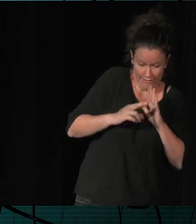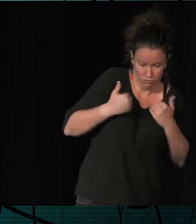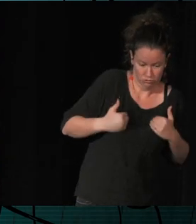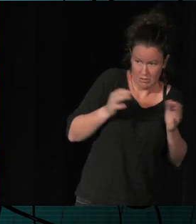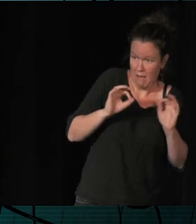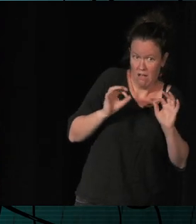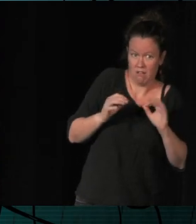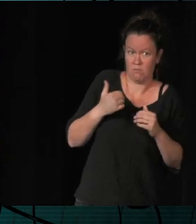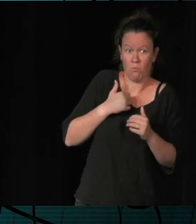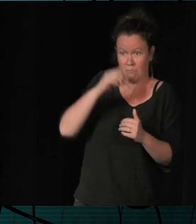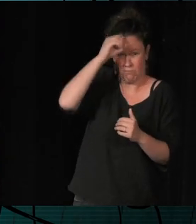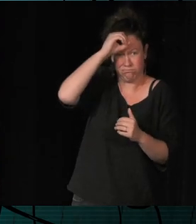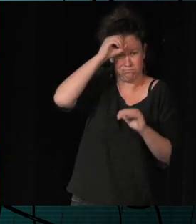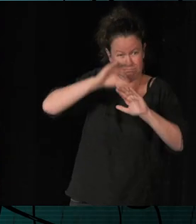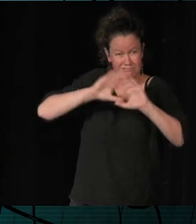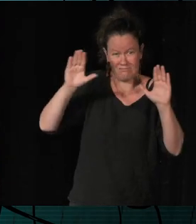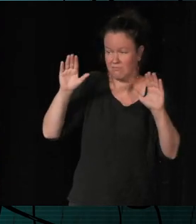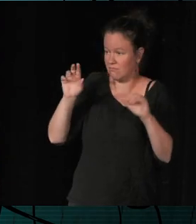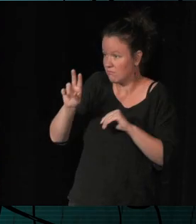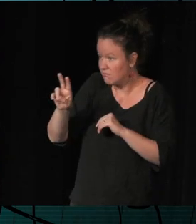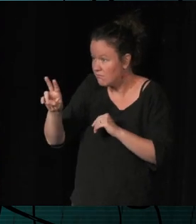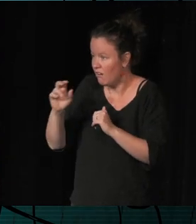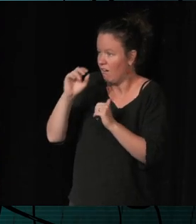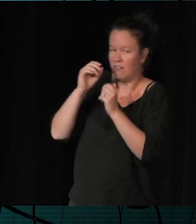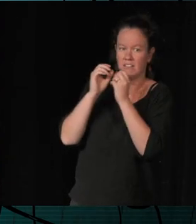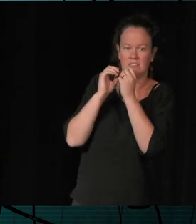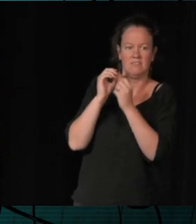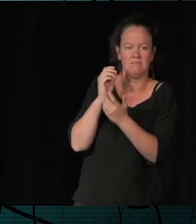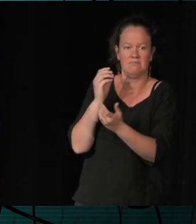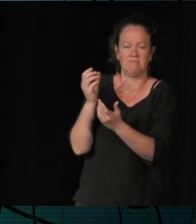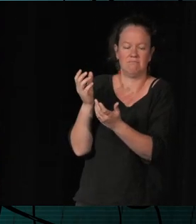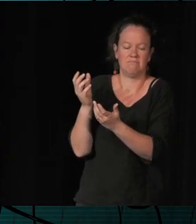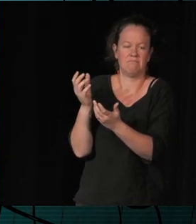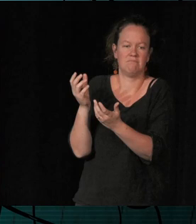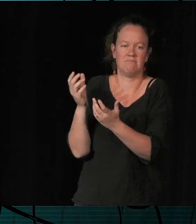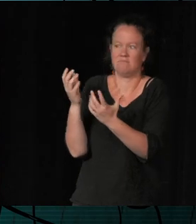cas pour ma personne, peut soudain rejaillir